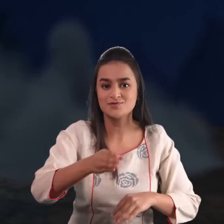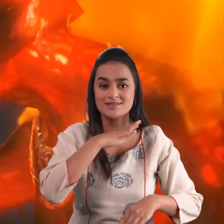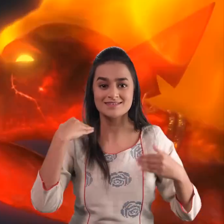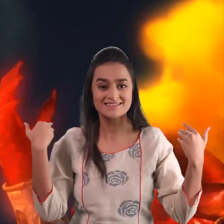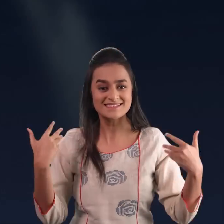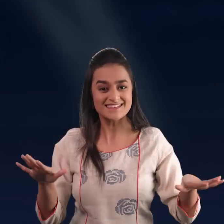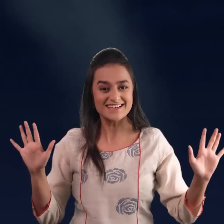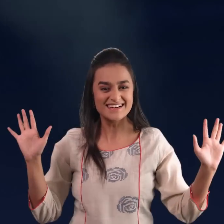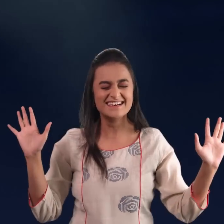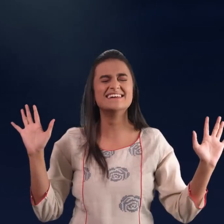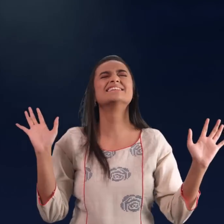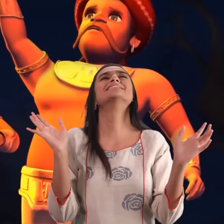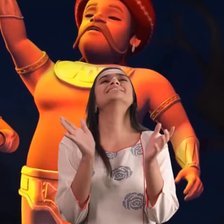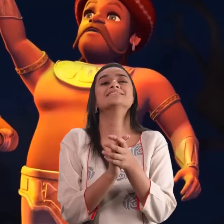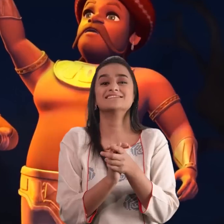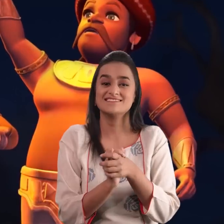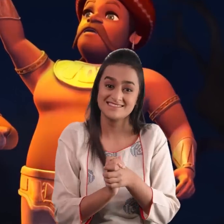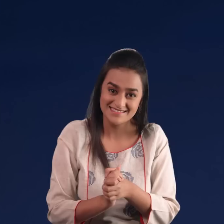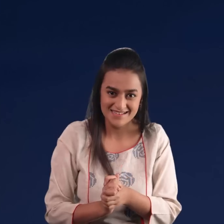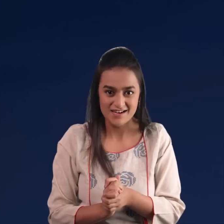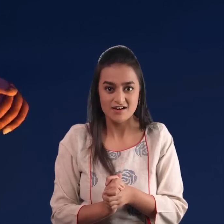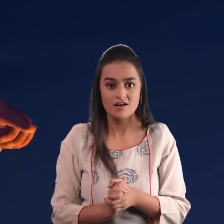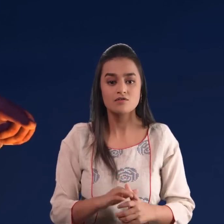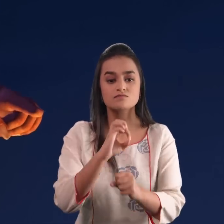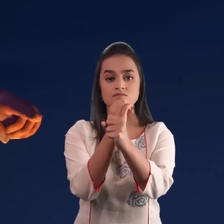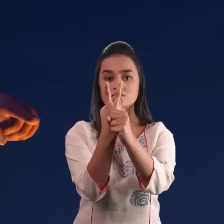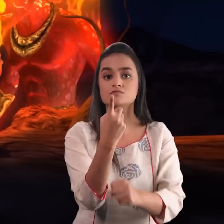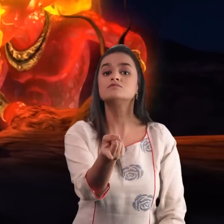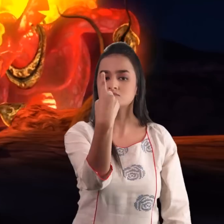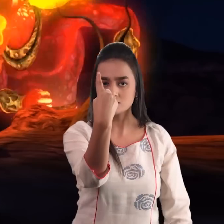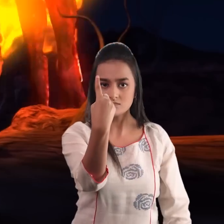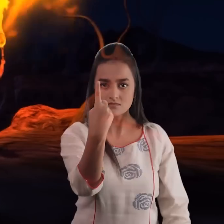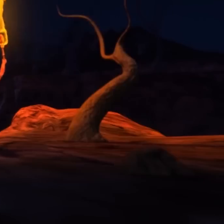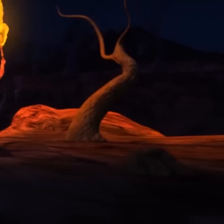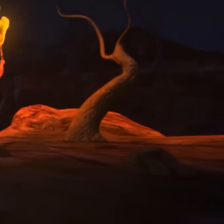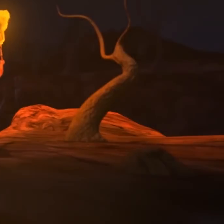शीघ्र ही भस्म हो जाएगा। अपनी मशालें दिखाओ।